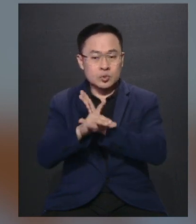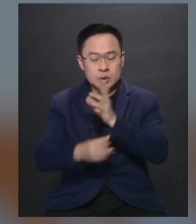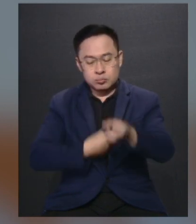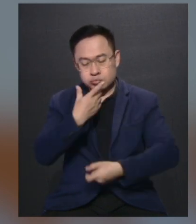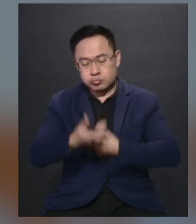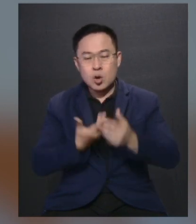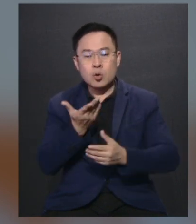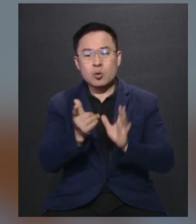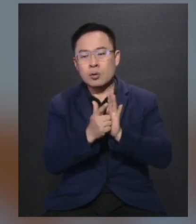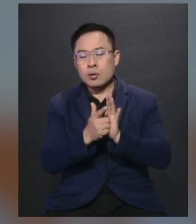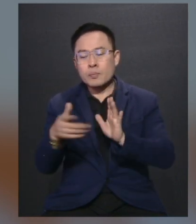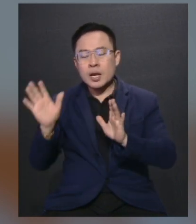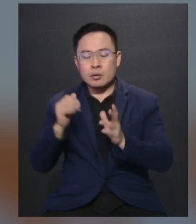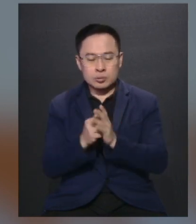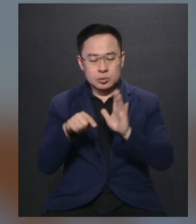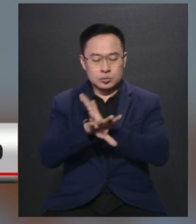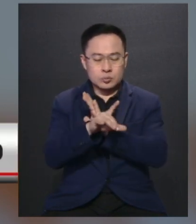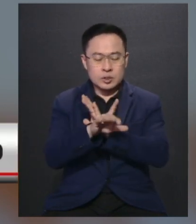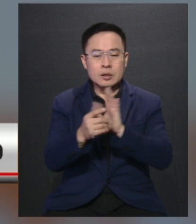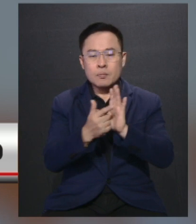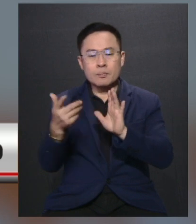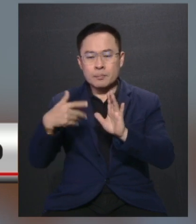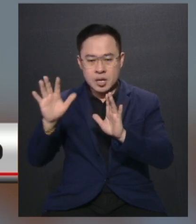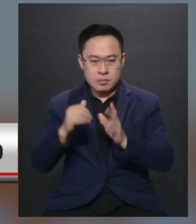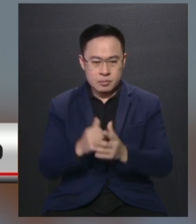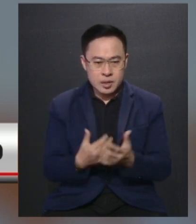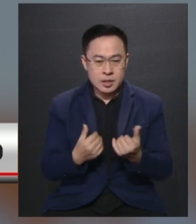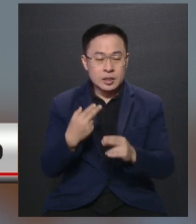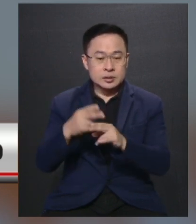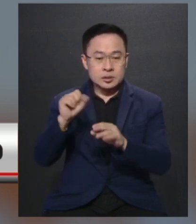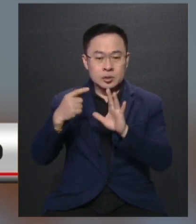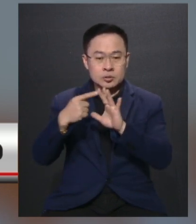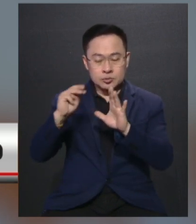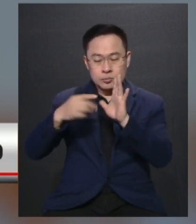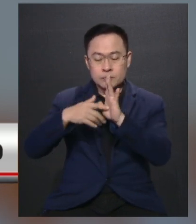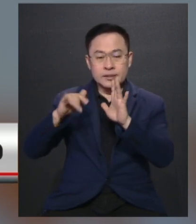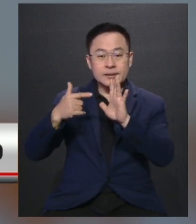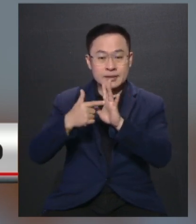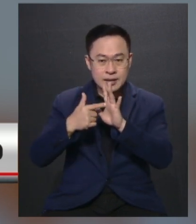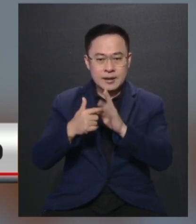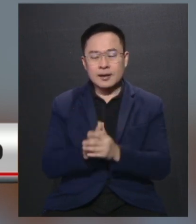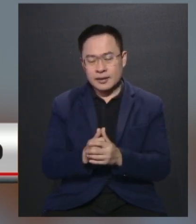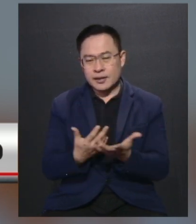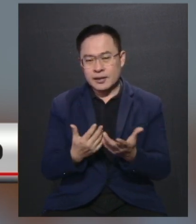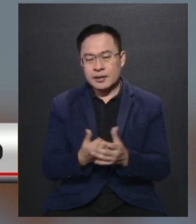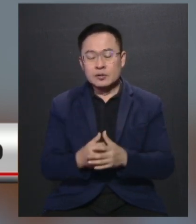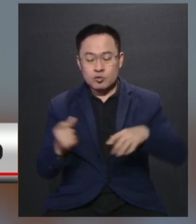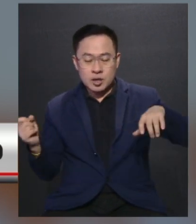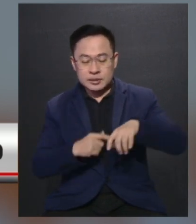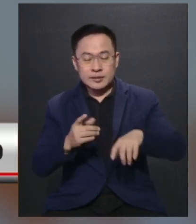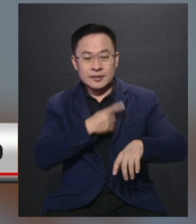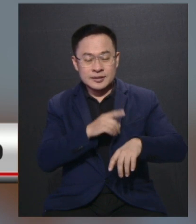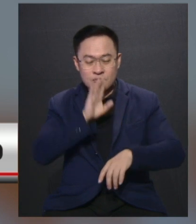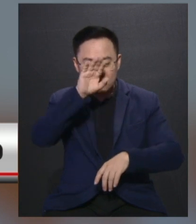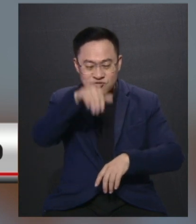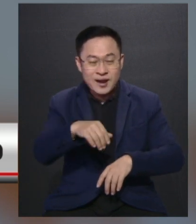นะครับเจ้าของฉายาที่มีท่าดีใจเป็นเอกลักษณ์ฆ่าช้างของเขาเนี่ยนะฮะก็บอกว่า